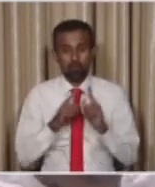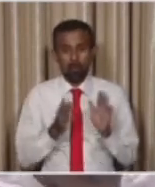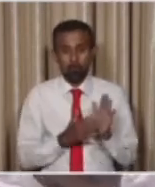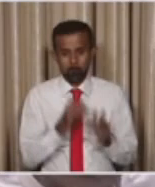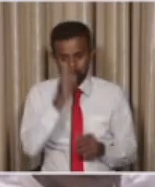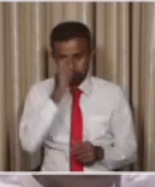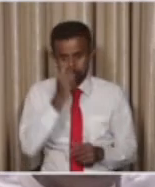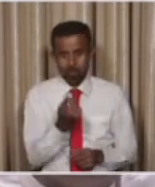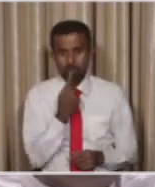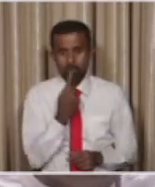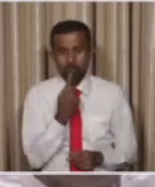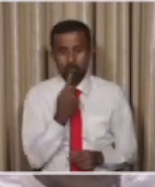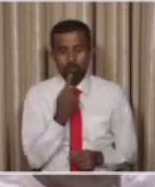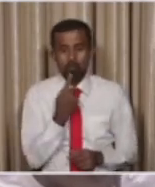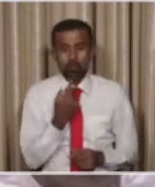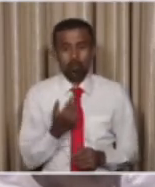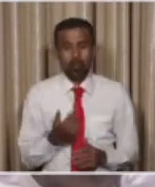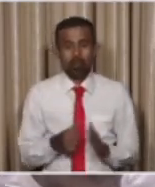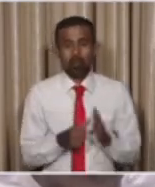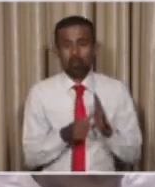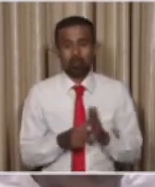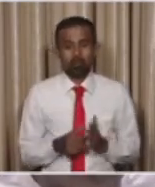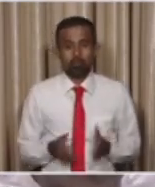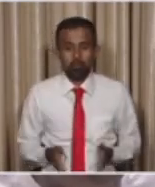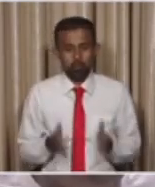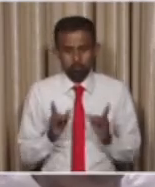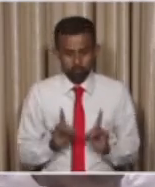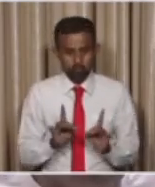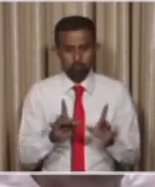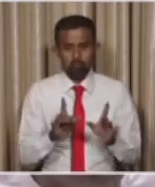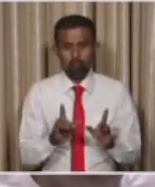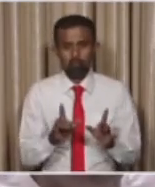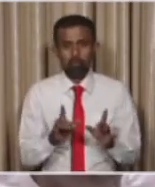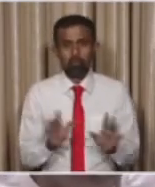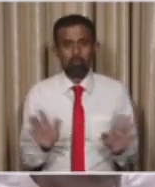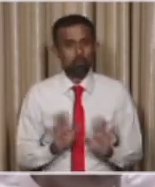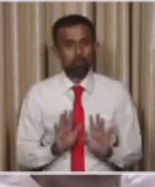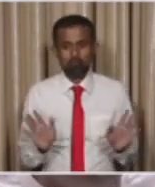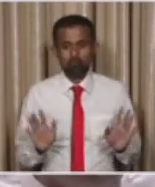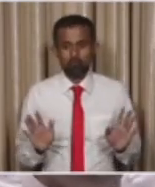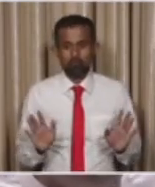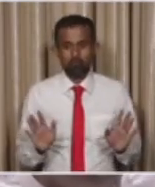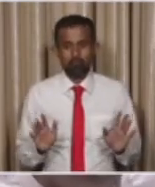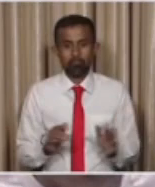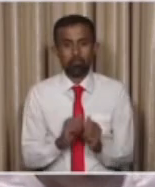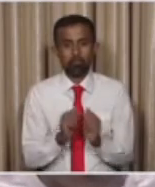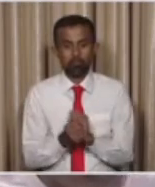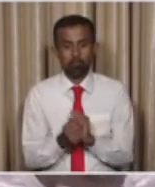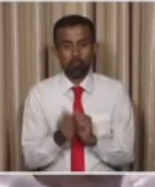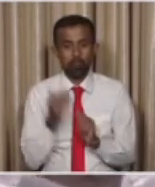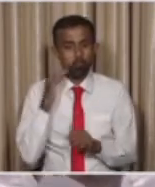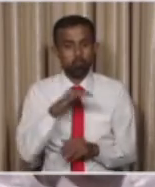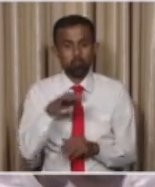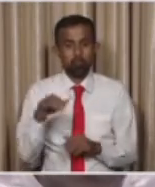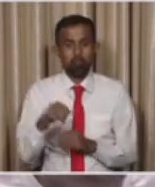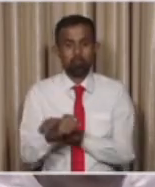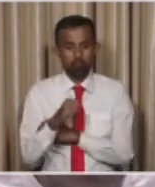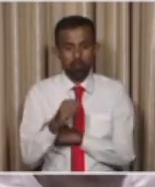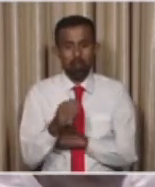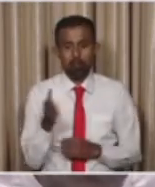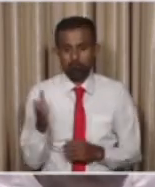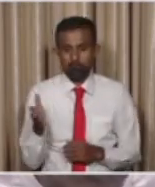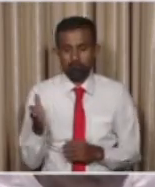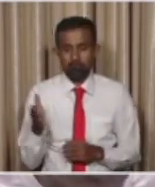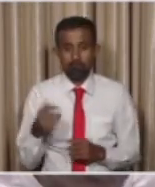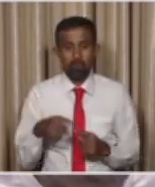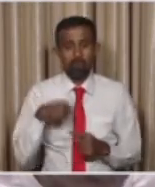අමරැමැත්තමා කිව්වා දැන් මේකෙන් ආපස්සට හැරෙන්න බෑ මේ මගම යන්න කියලා. එහෙම මේවා නෑ. ඒක වෙනස් කරන්න ජනතාවට පරමාධිපත්‍යය තියෙනවා.